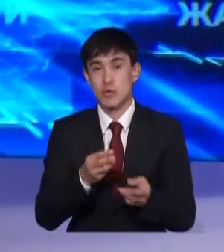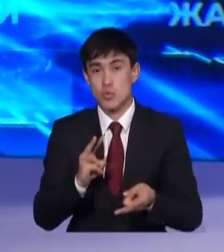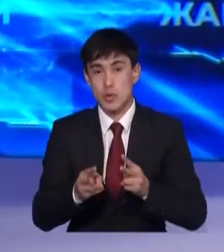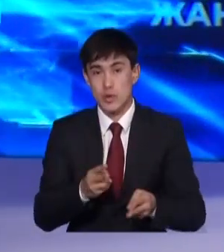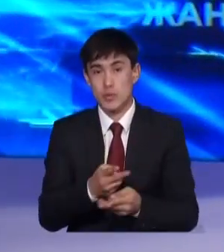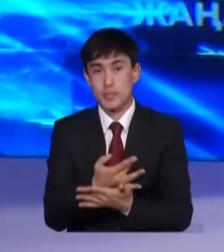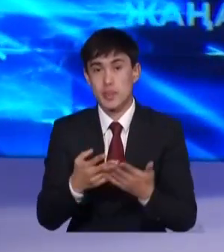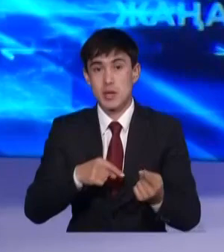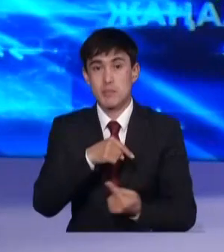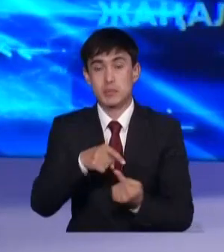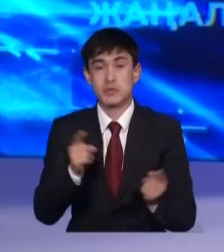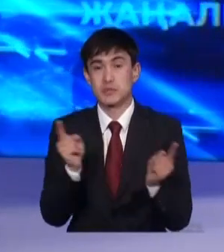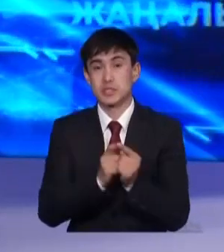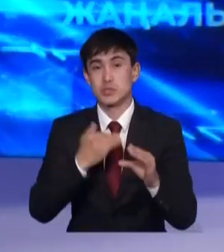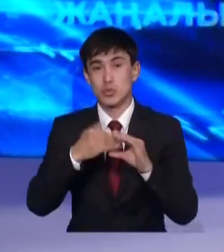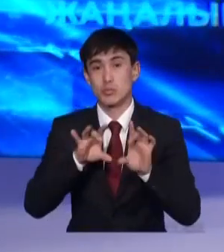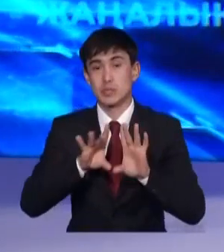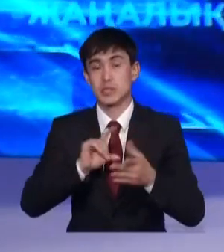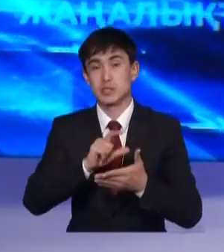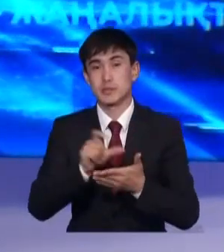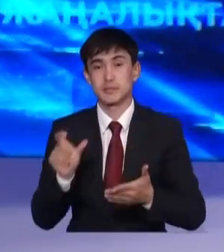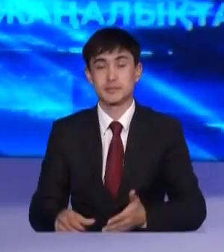предпринимательница встретилась наша съёмка